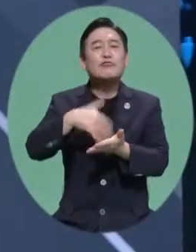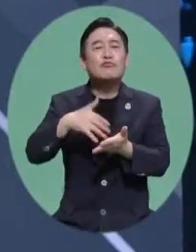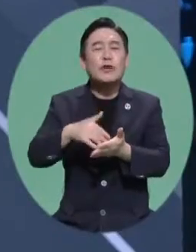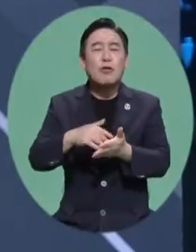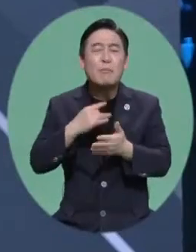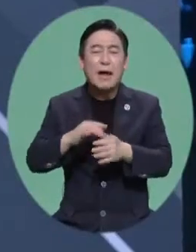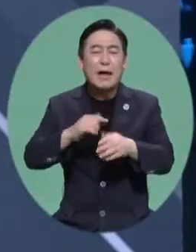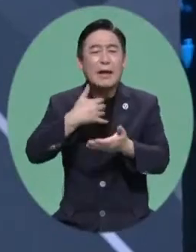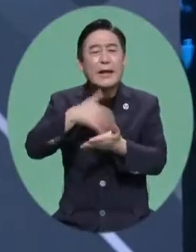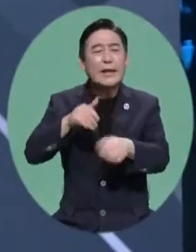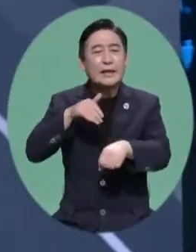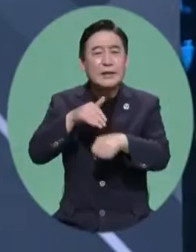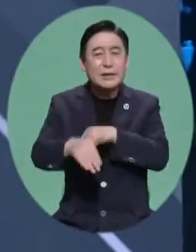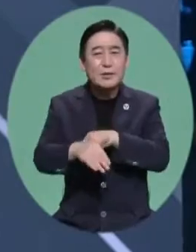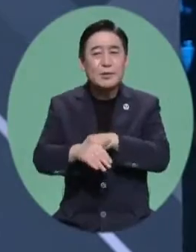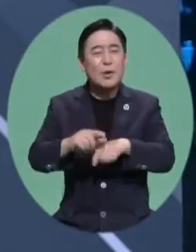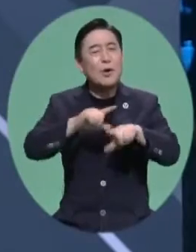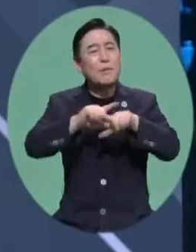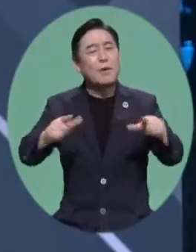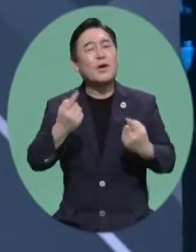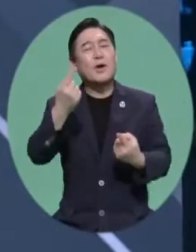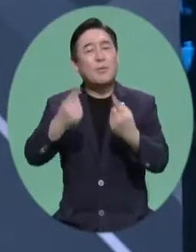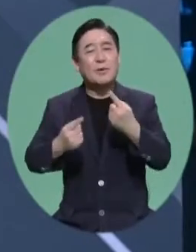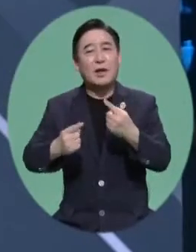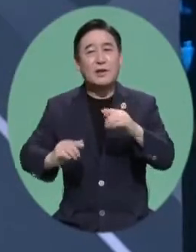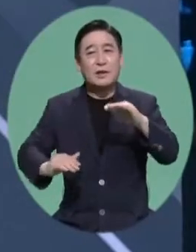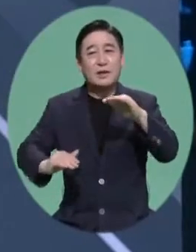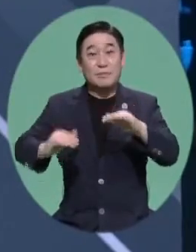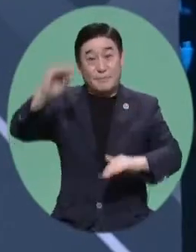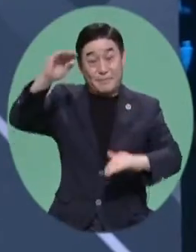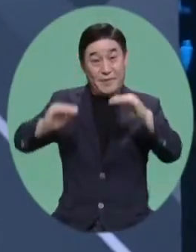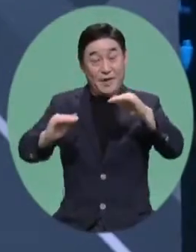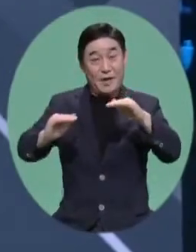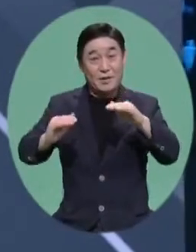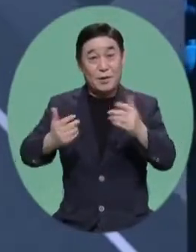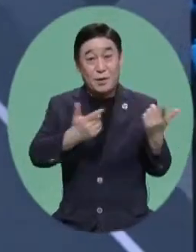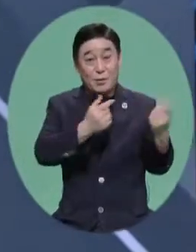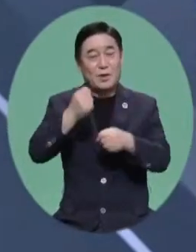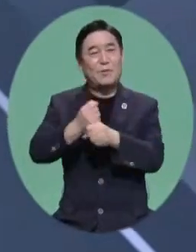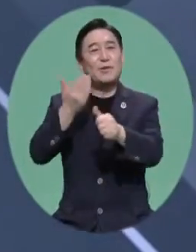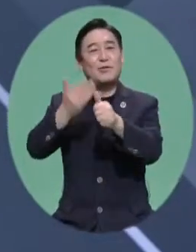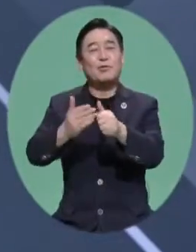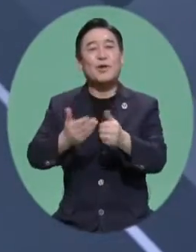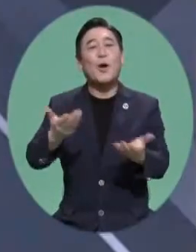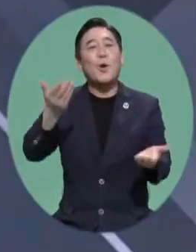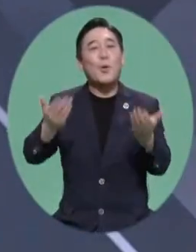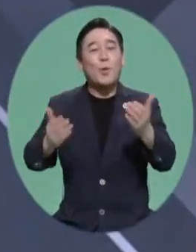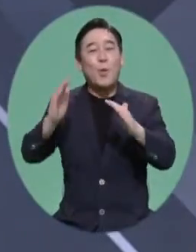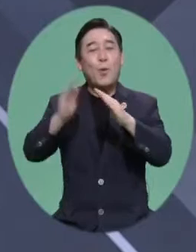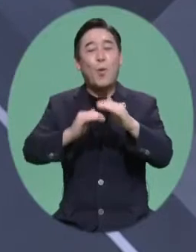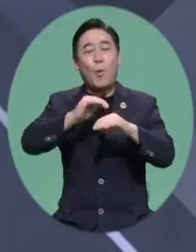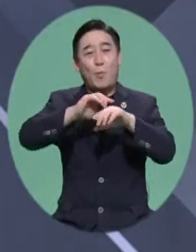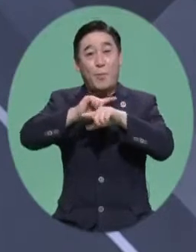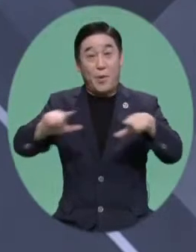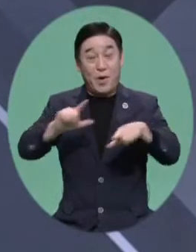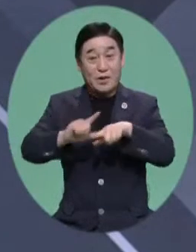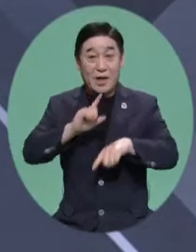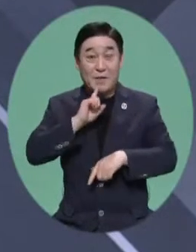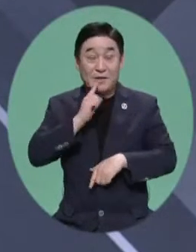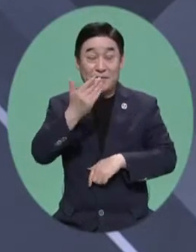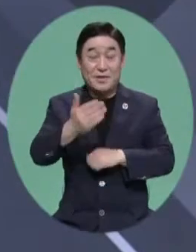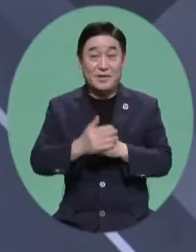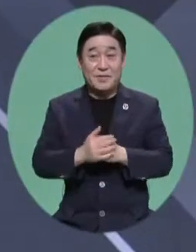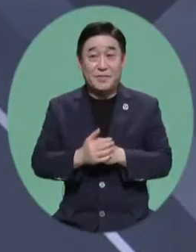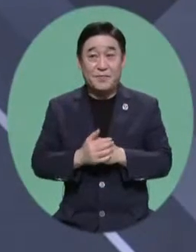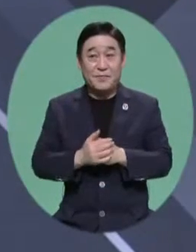함 이것이 저는 또 맞는 방향이다 그렇게 생각합니다 4 이어서 윤성열 후보 발언 권혜정 하셨습니다 저도 이진명